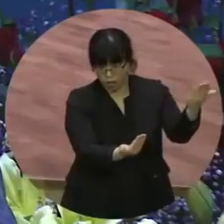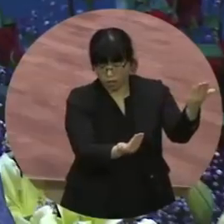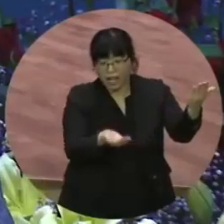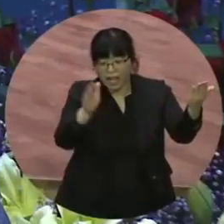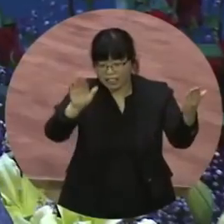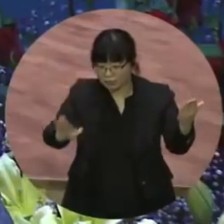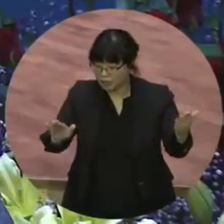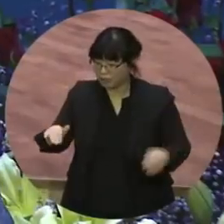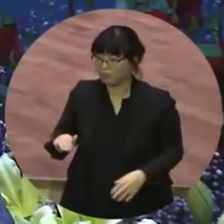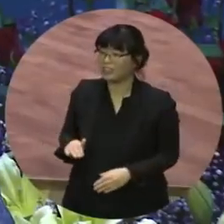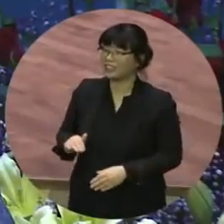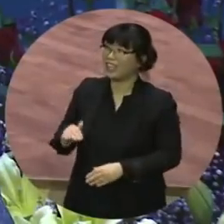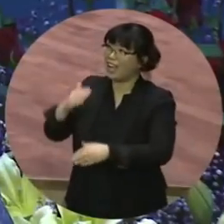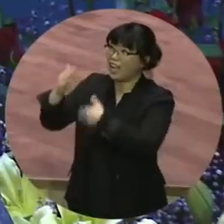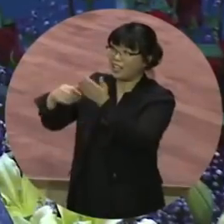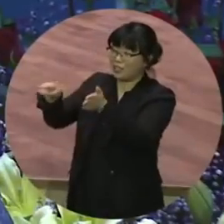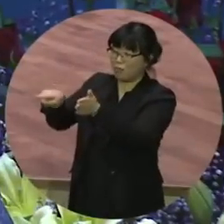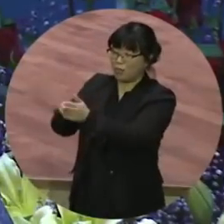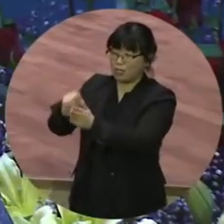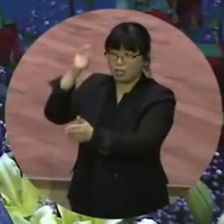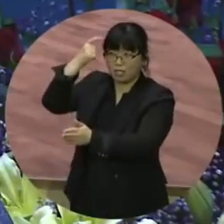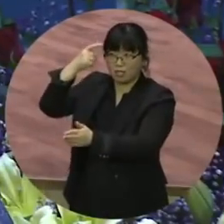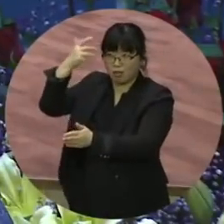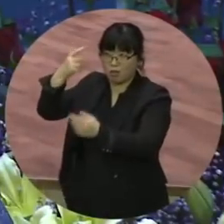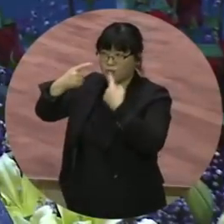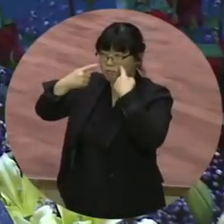문제가 없거든. 하나님,